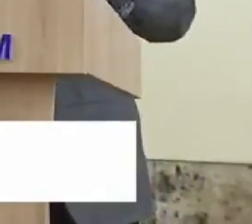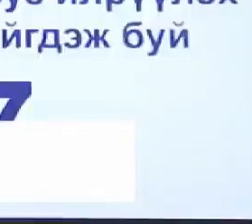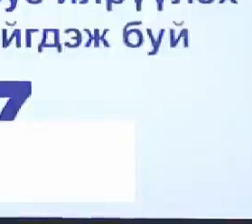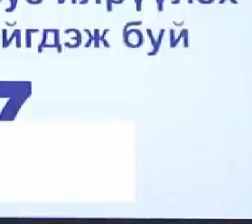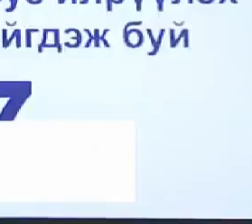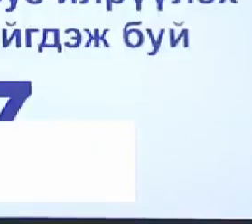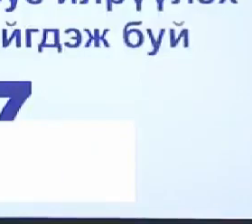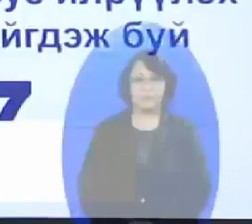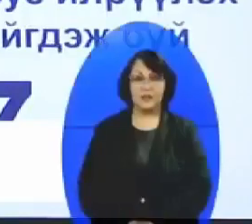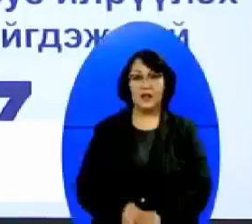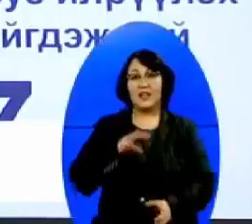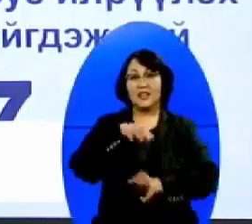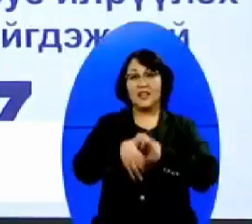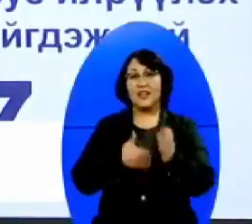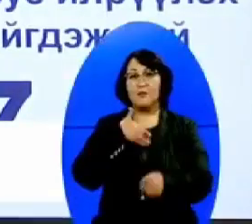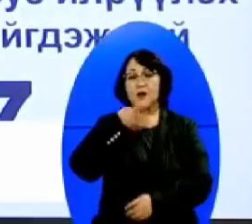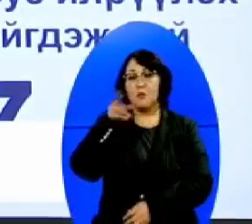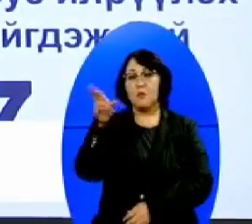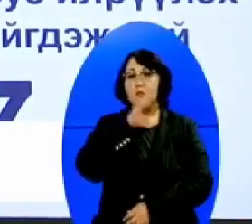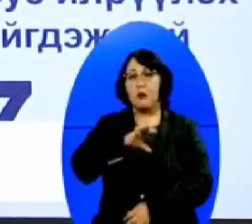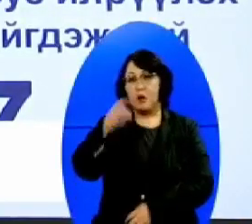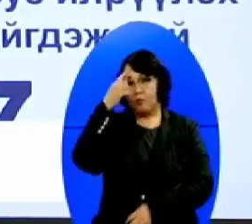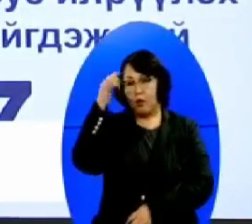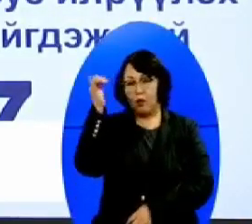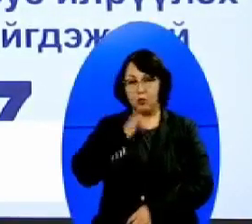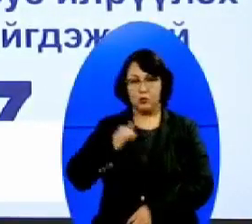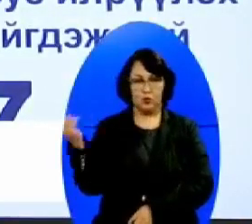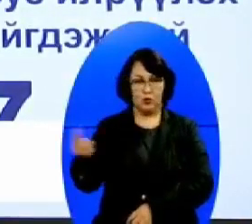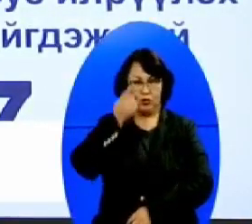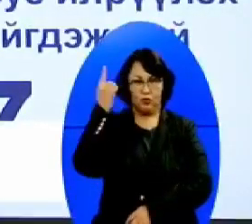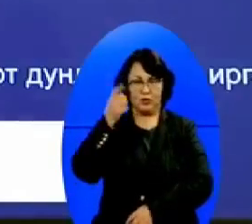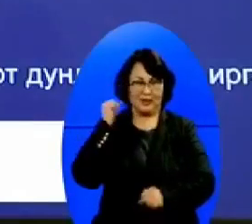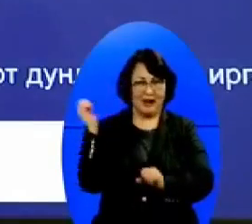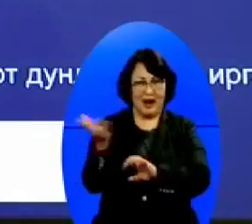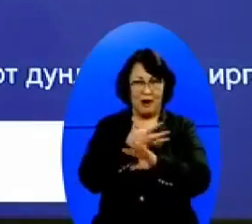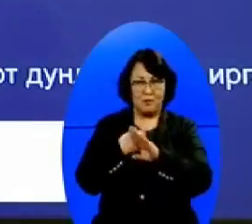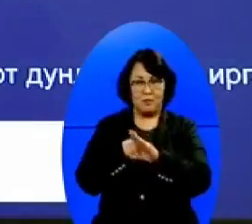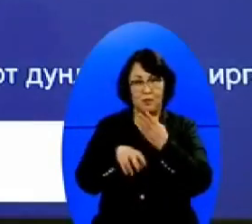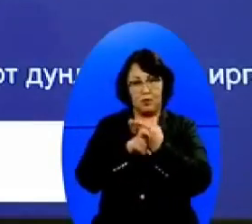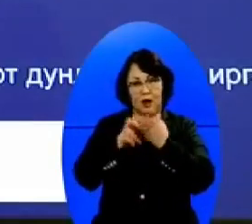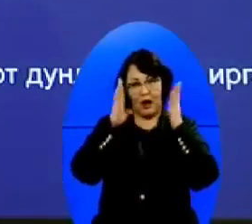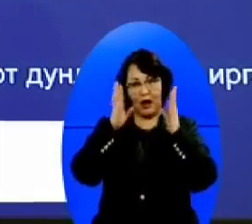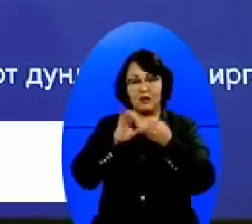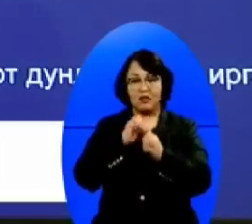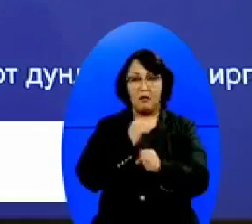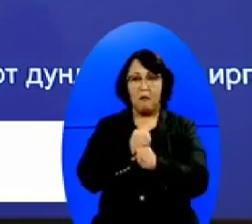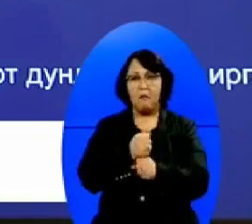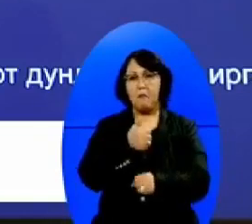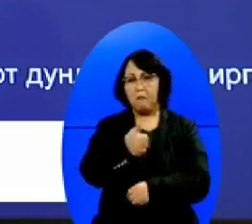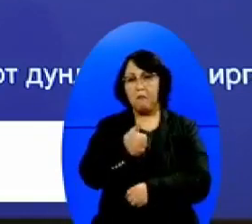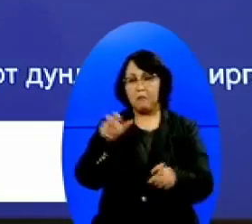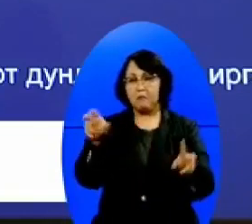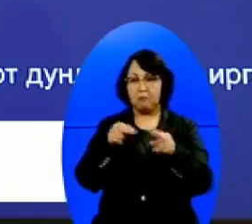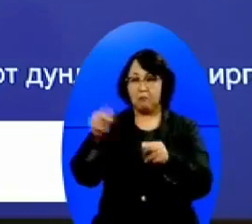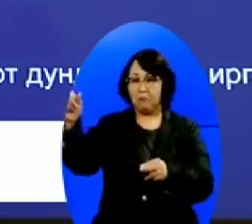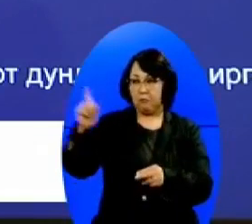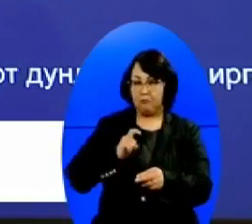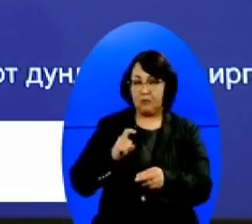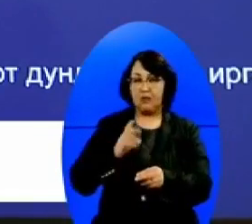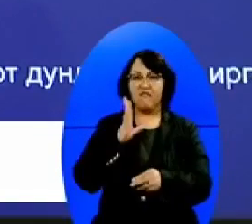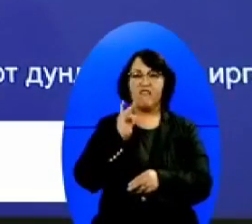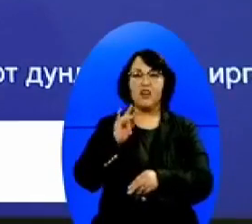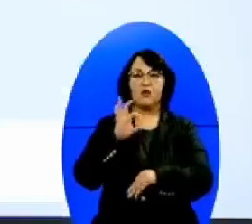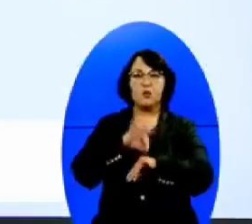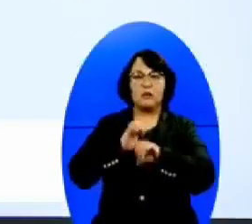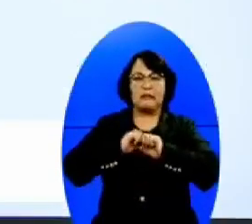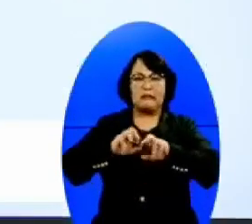өгч байгаа. Дэлхийн эрүүл мэндийн байгууллагаас манай улсыг өндөржүүлсэн бэлэн байдалд хангалттай сайн ажиллаж байгаа гэсэн дүгнэлтийг өгч байна. Вирусын тархалтаас урьдчилан сэргийлэх